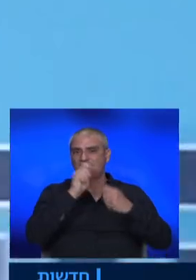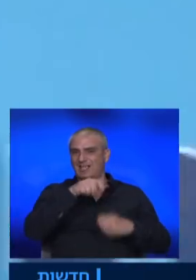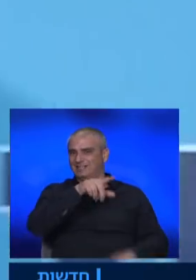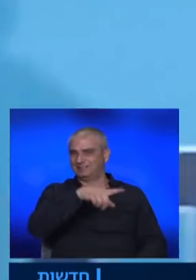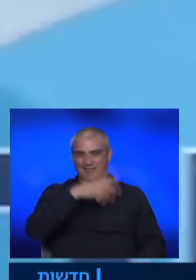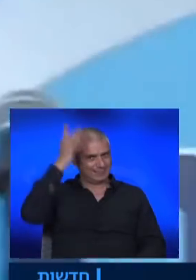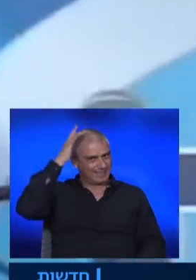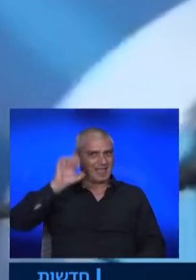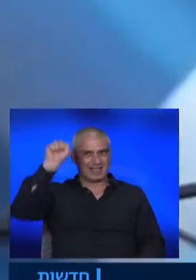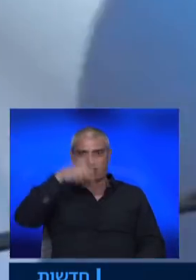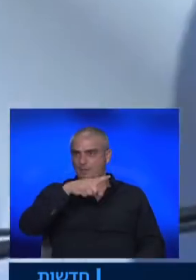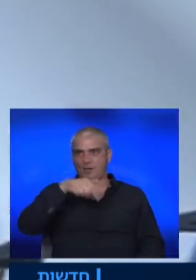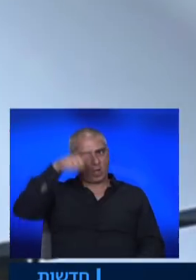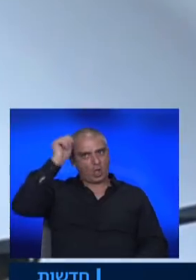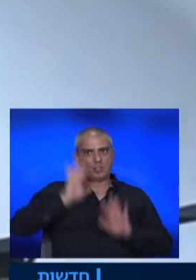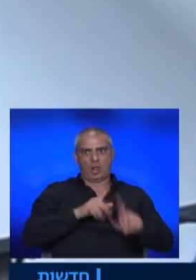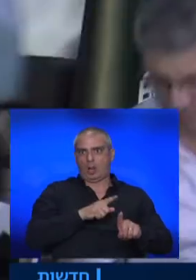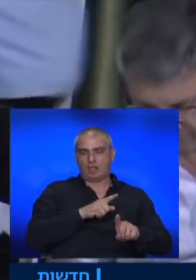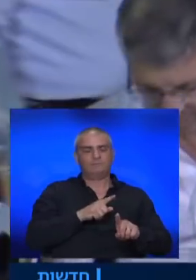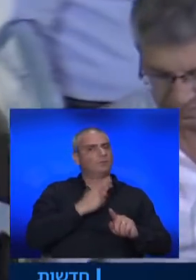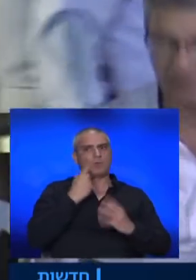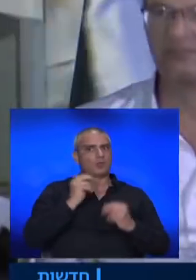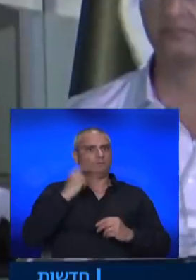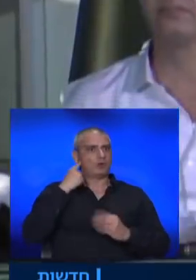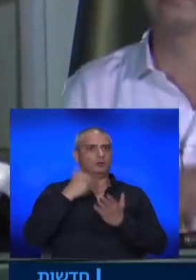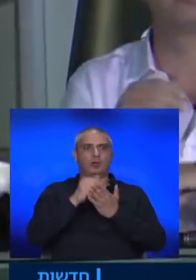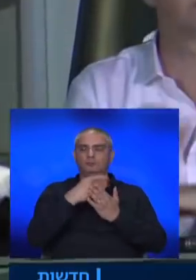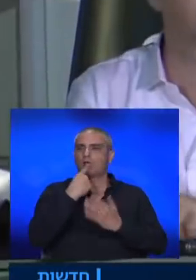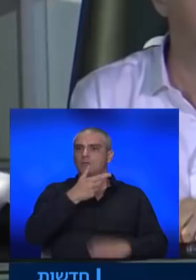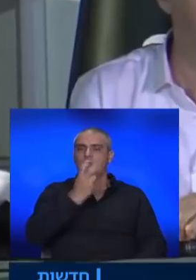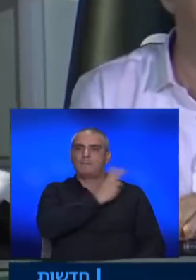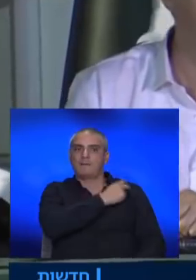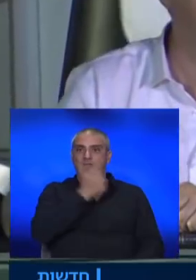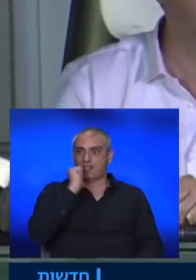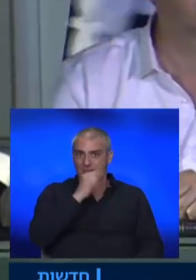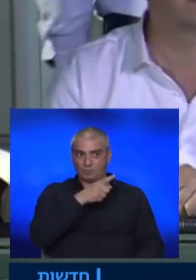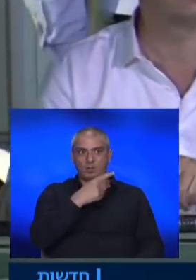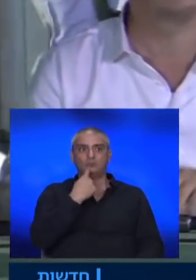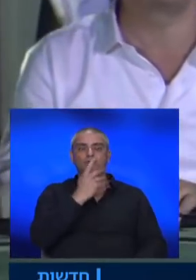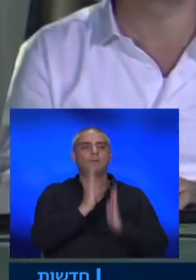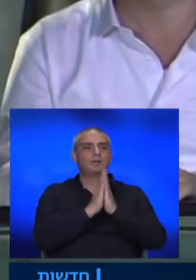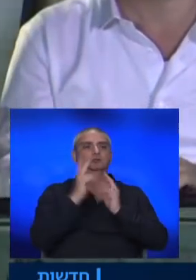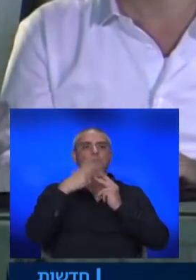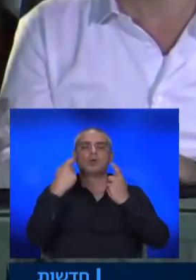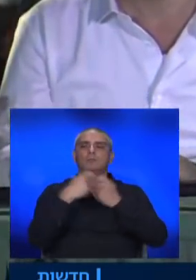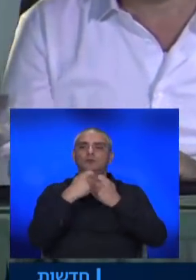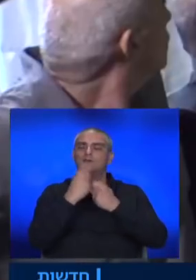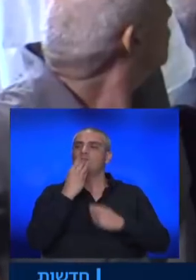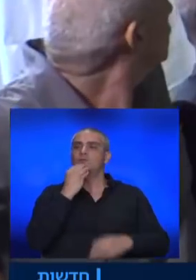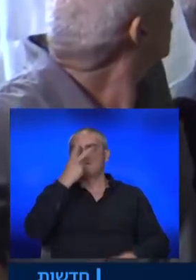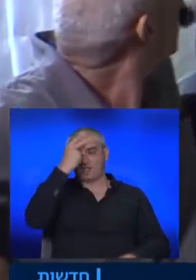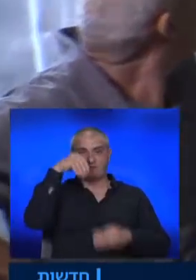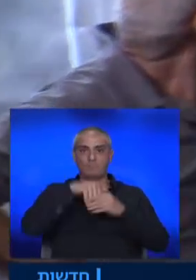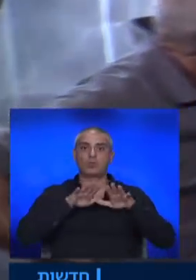לא אהב. טוב שלא שמע את המשך דבריו של המפכ"ל אתמול, שקרא לפרויקטים משותפים ליהודים וערבים בלוד